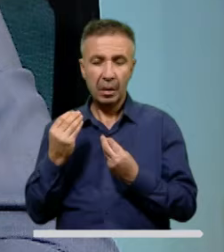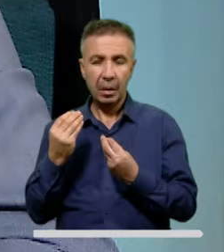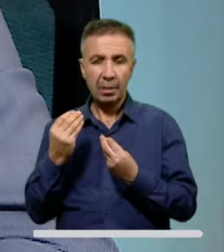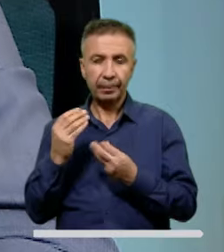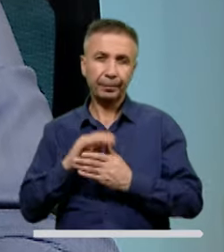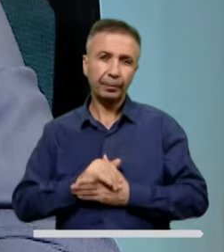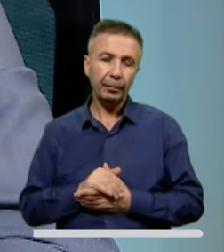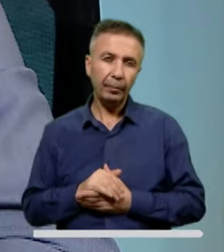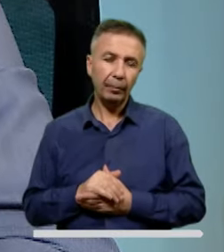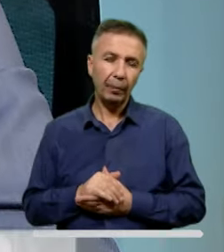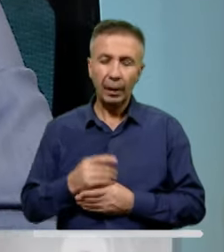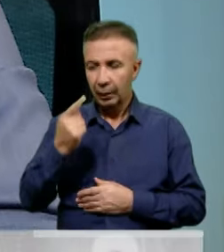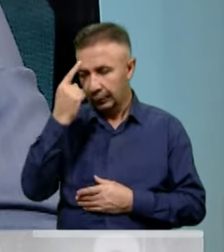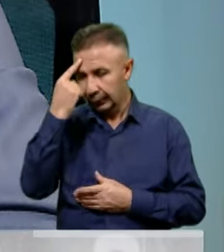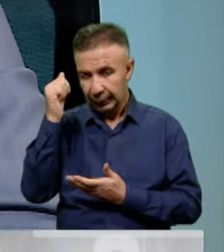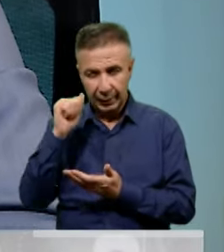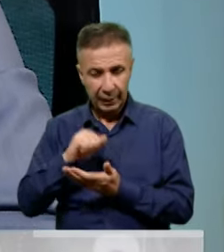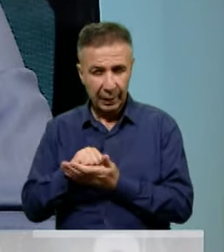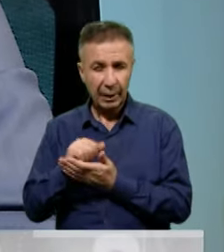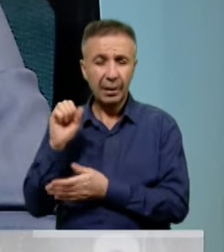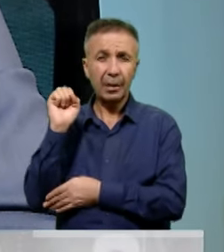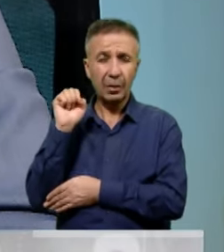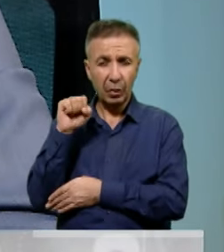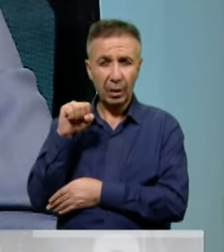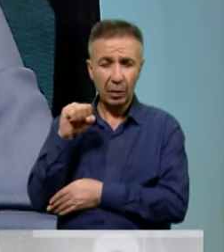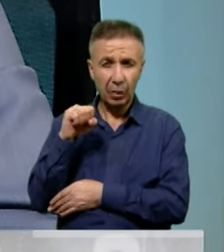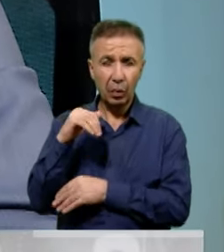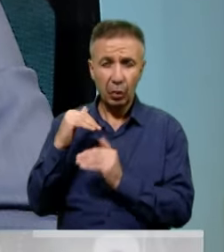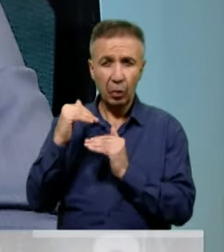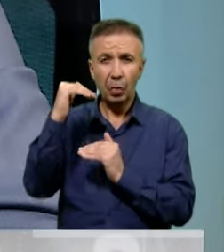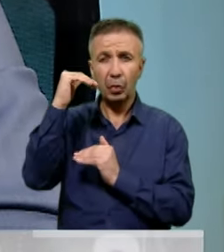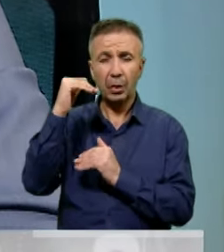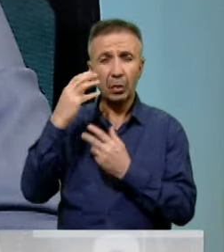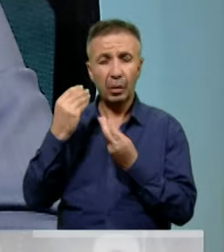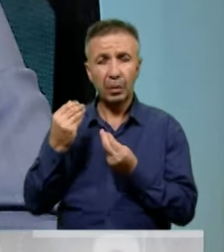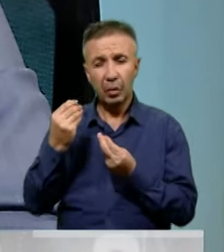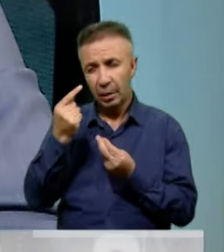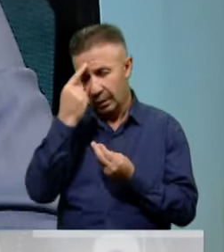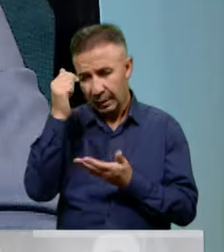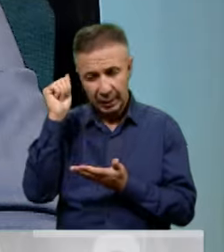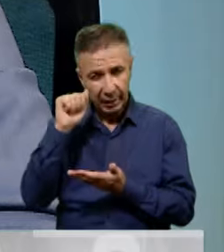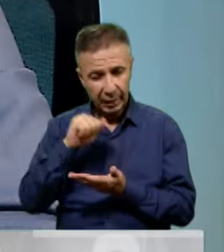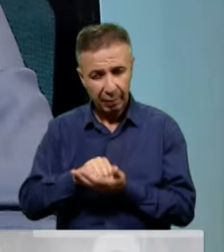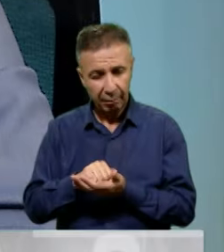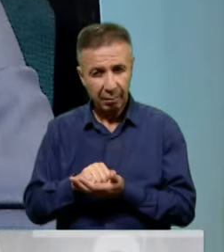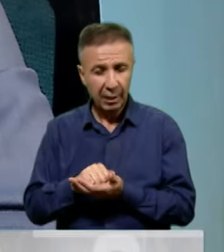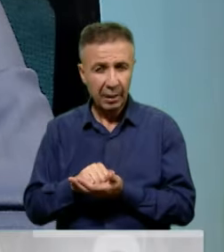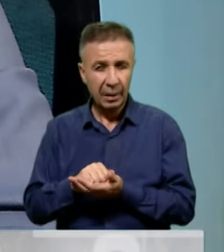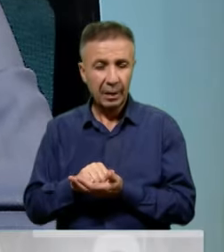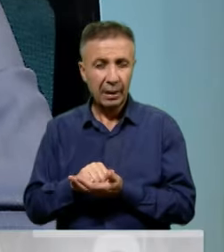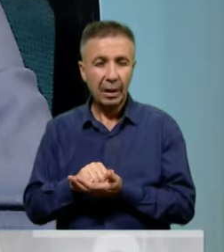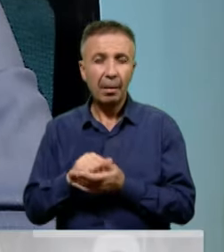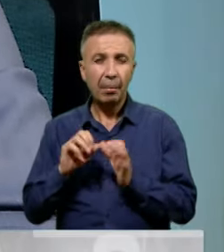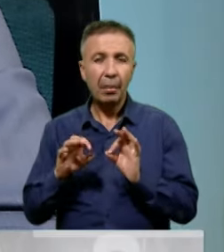geçtiği için secde halini rüku halinden yukarıda yapması onun secde yapmasına dolayısıyla bu